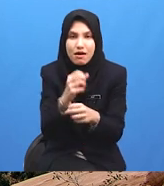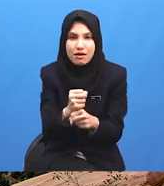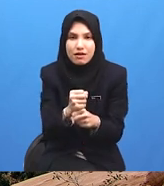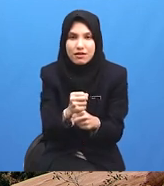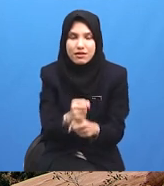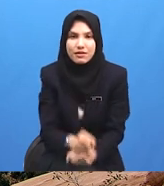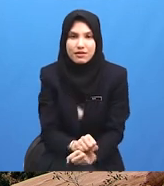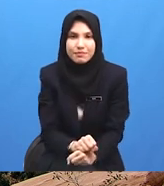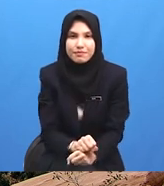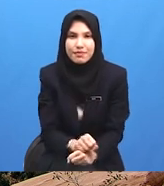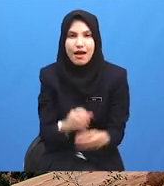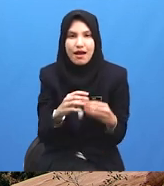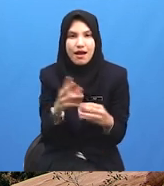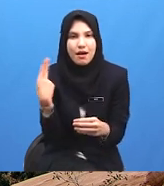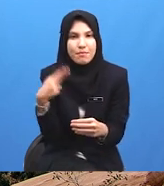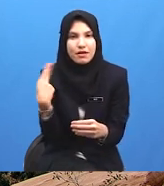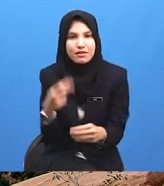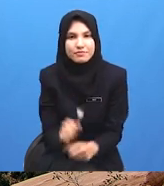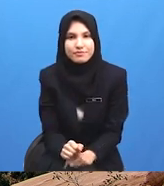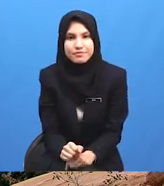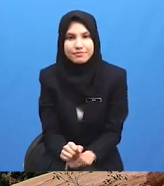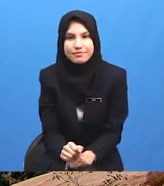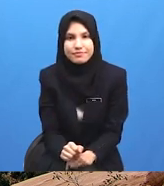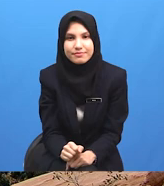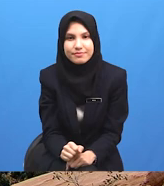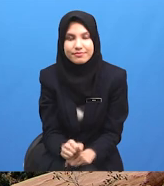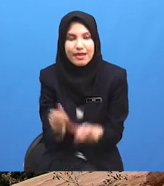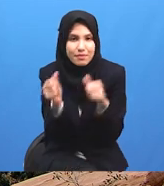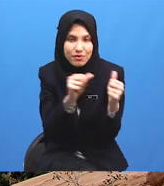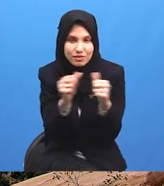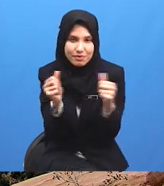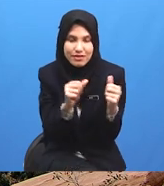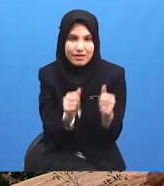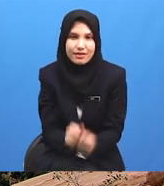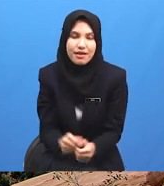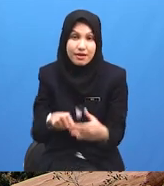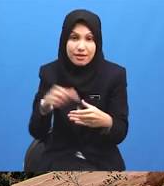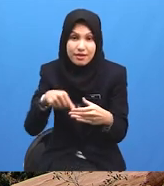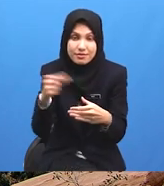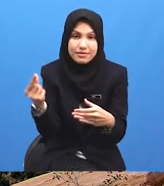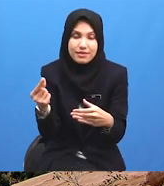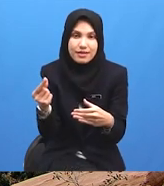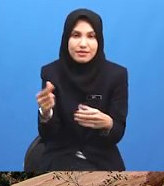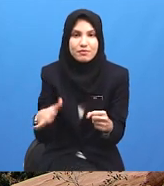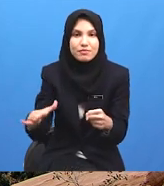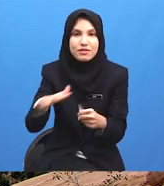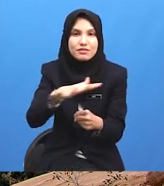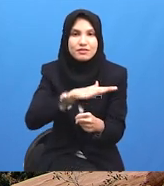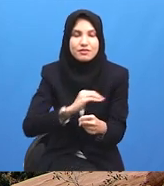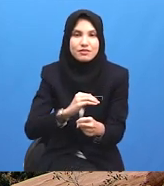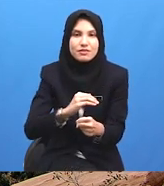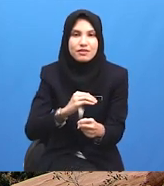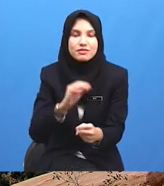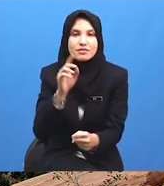Cikgu, apa itu atmosfera? Atmosfera ialah lapisan gas-gas yang menyelubungi